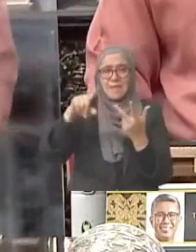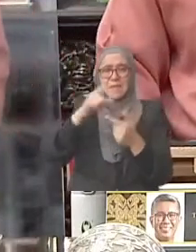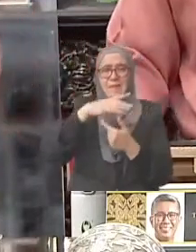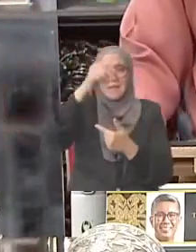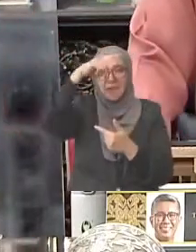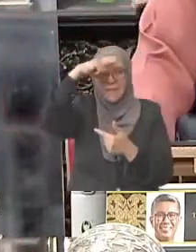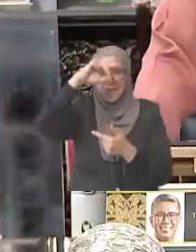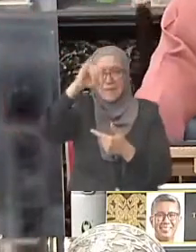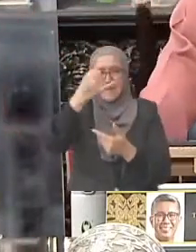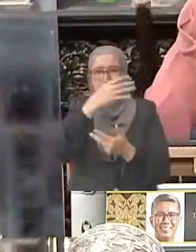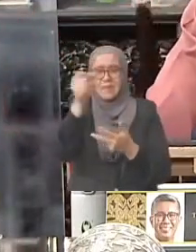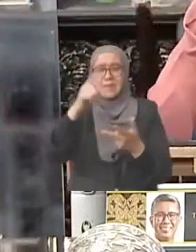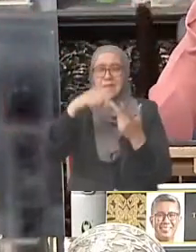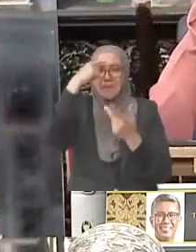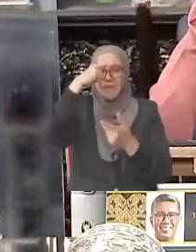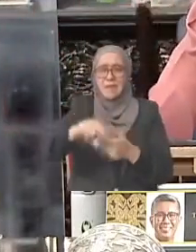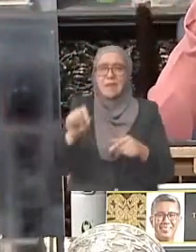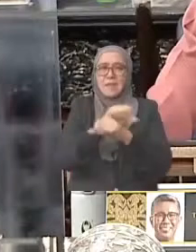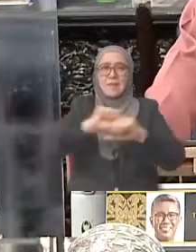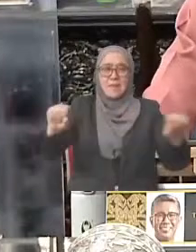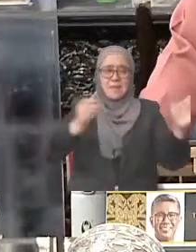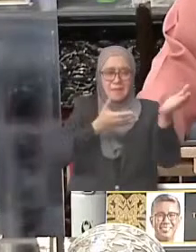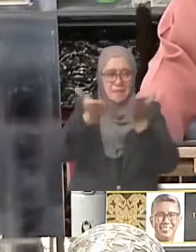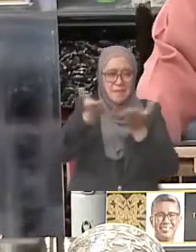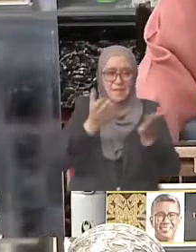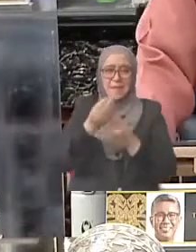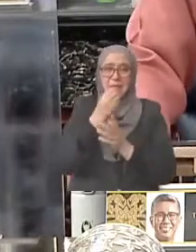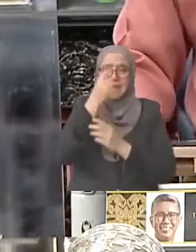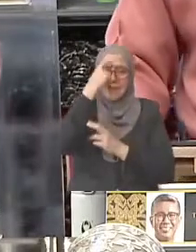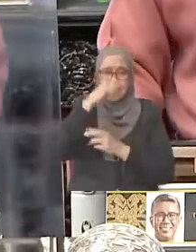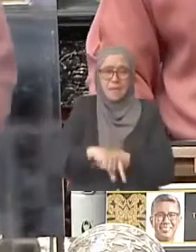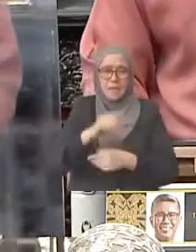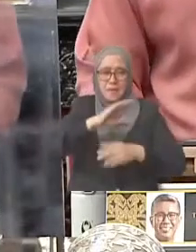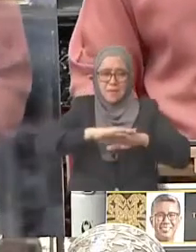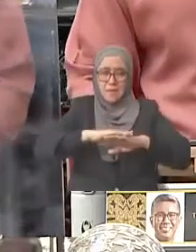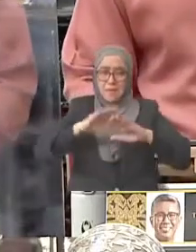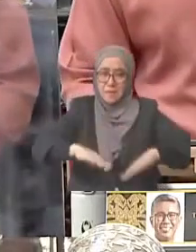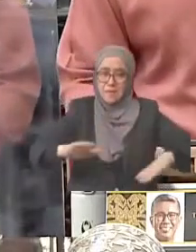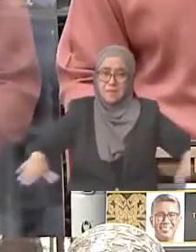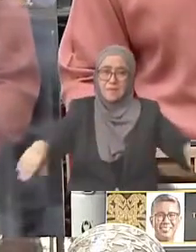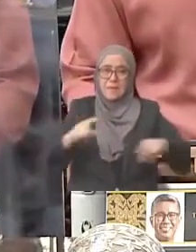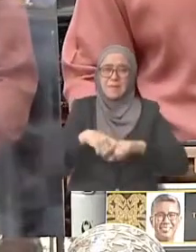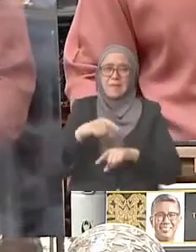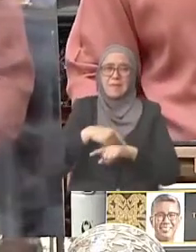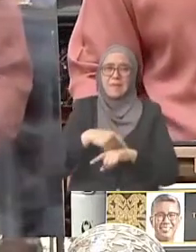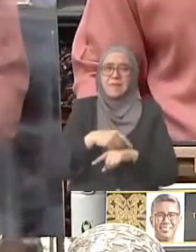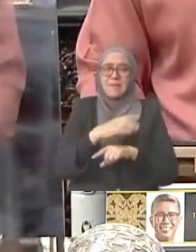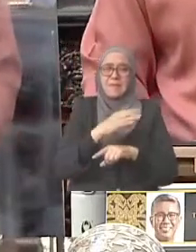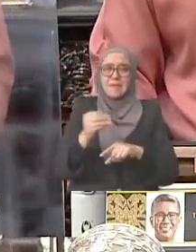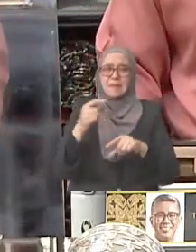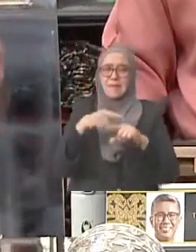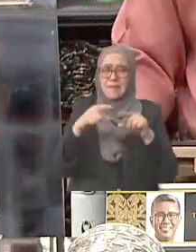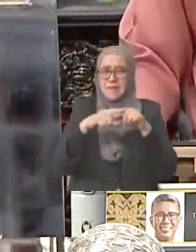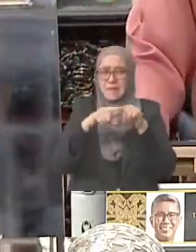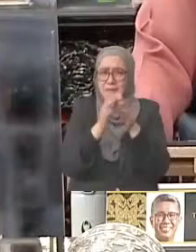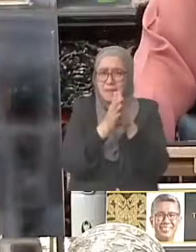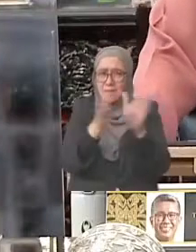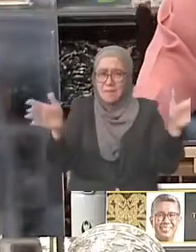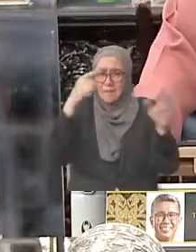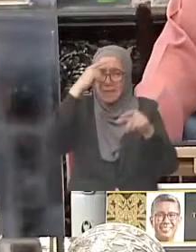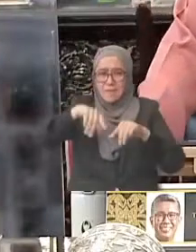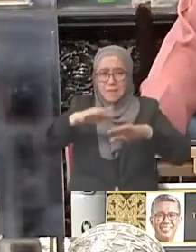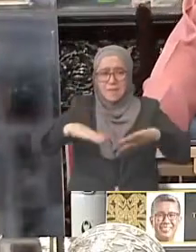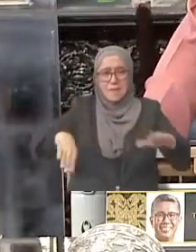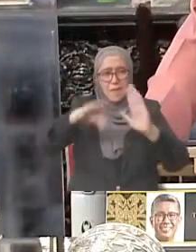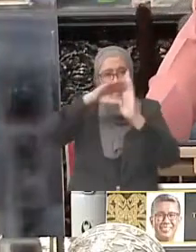kepada 100 kanak-kanak berusia satu hingga enam tahun kedua meluaskan sekop penerima bantuan program pemulihan kanak-kanak kekurangan